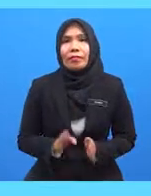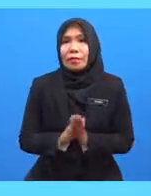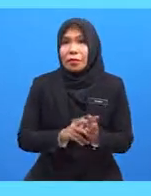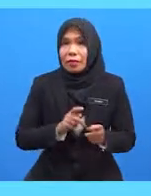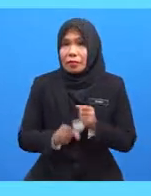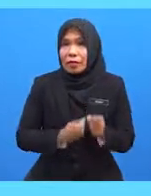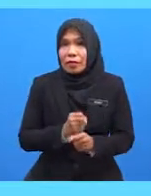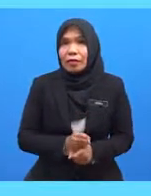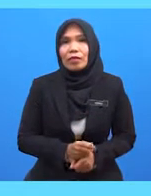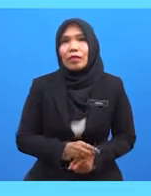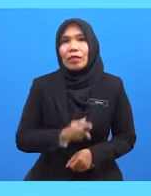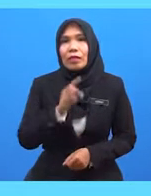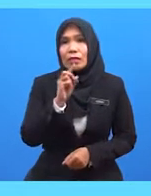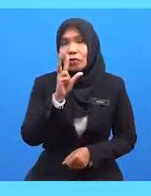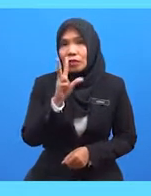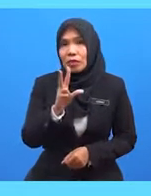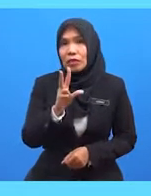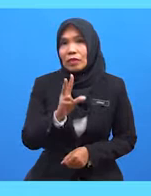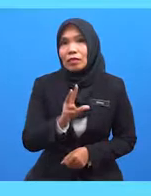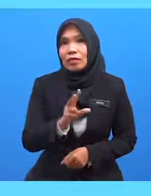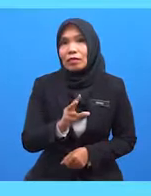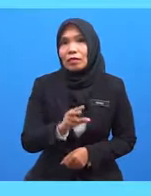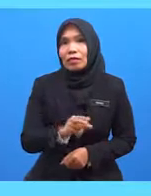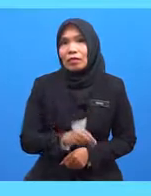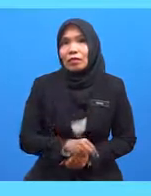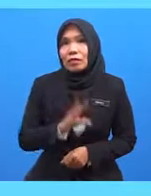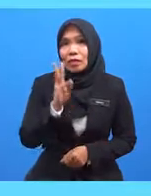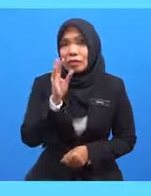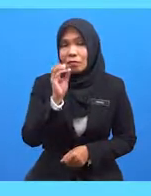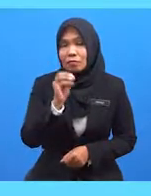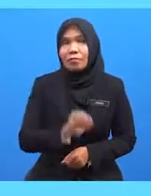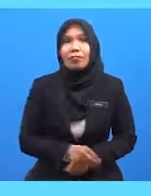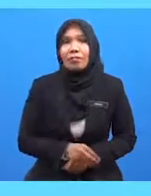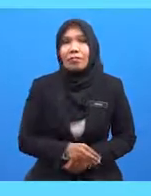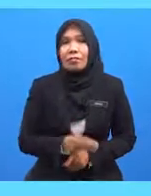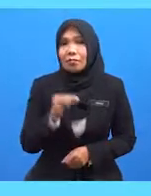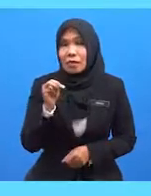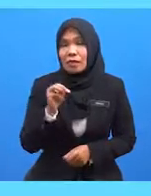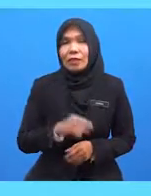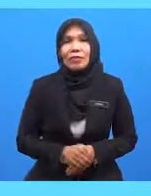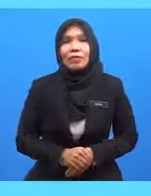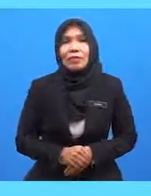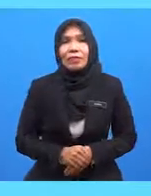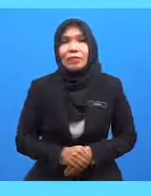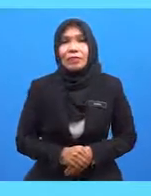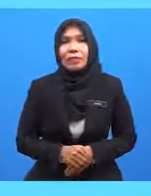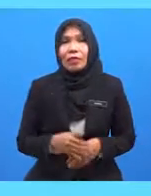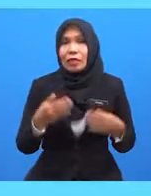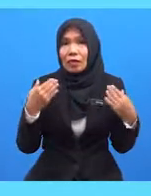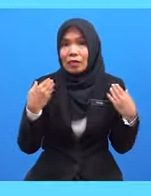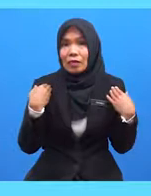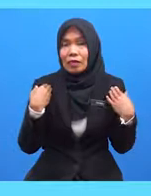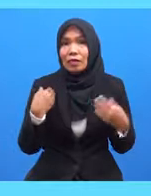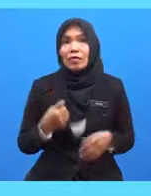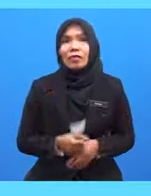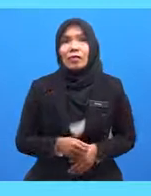1356 Masihi, ditulis dalam huruf India tetapi memperlihatkan pengaruh Arab dan